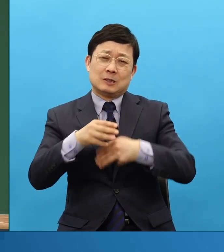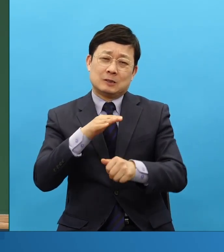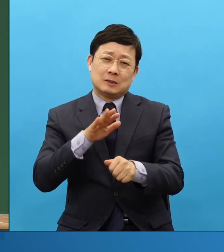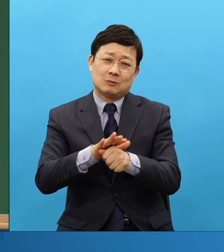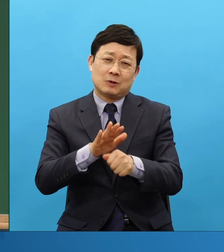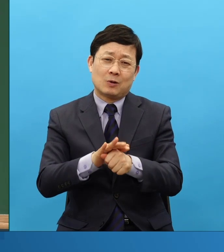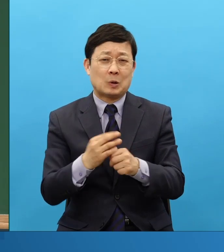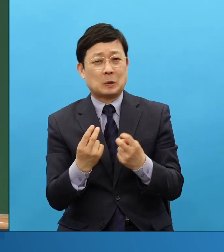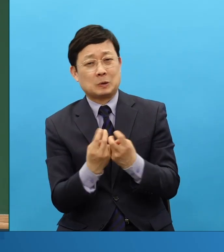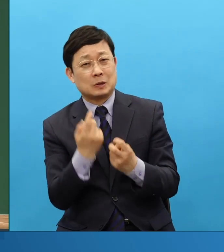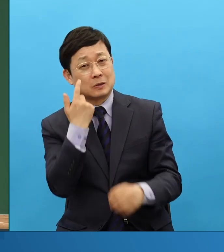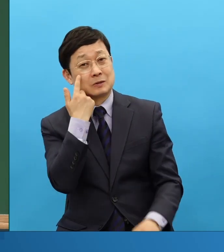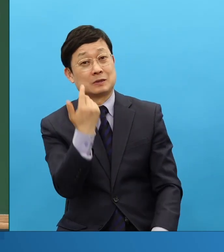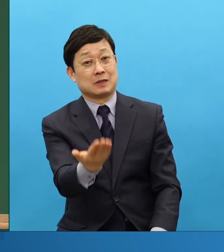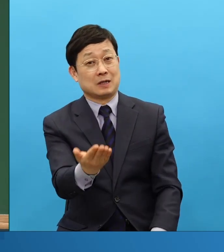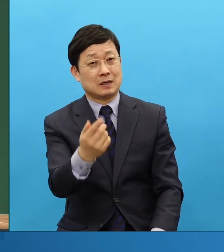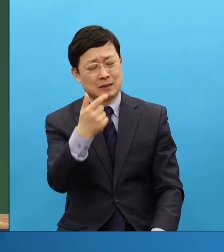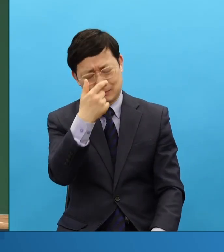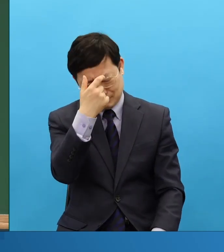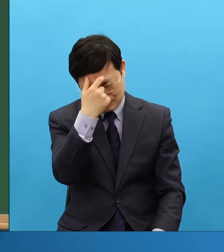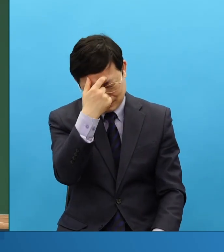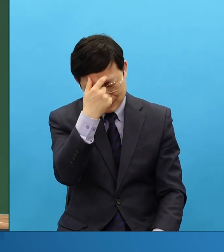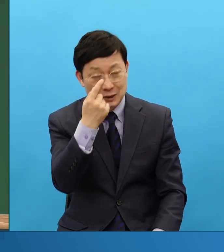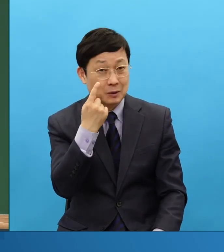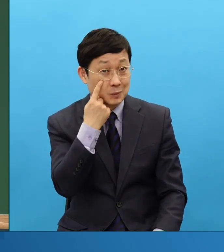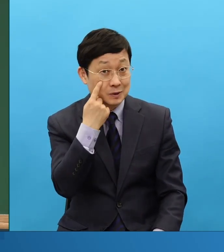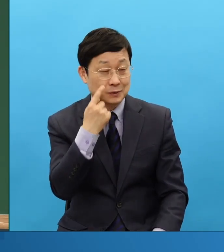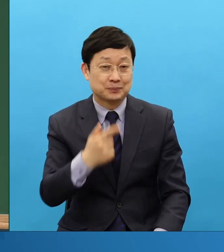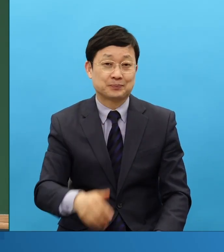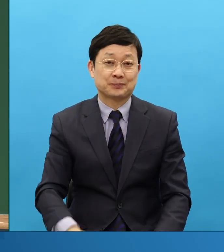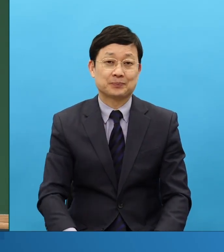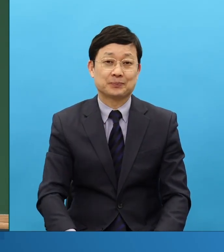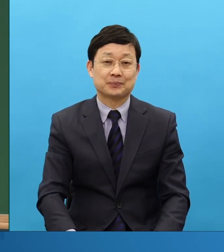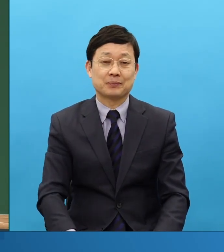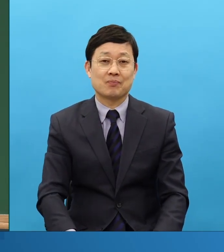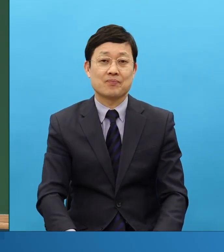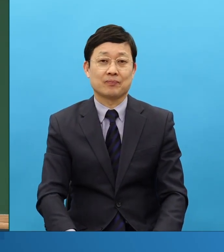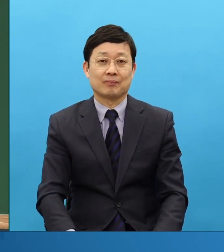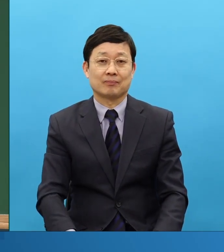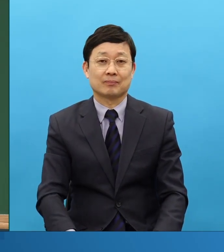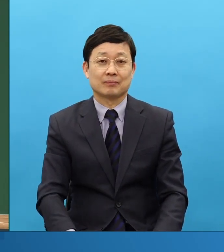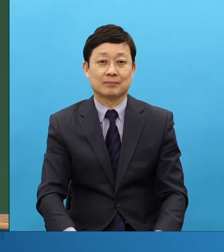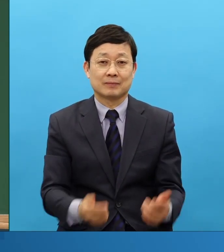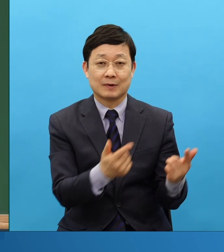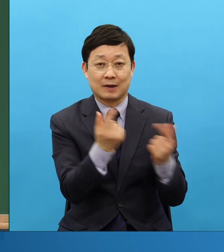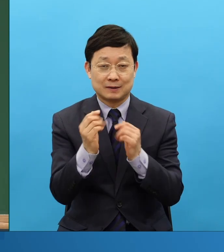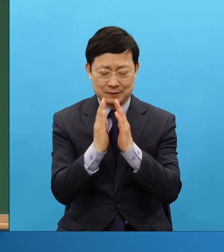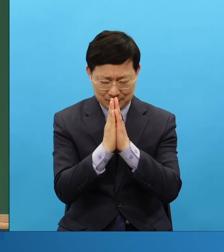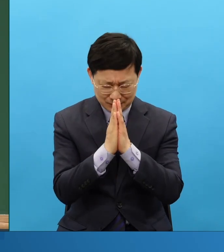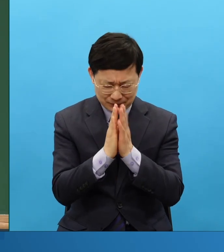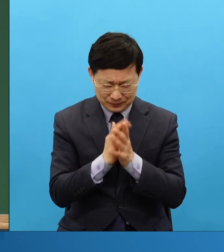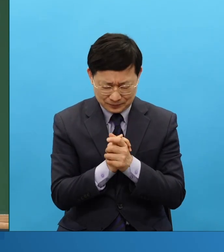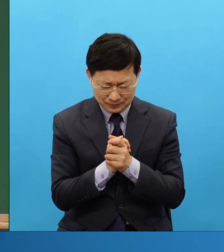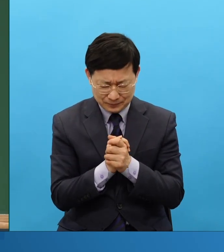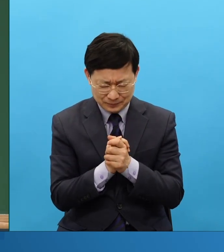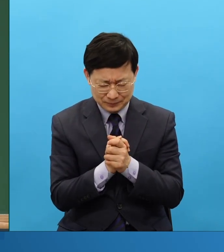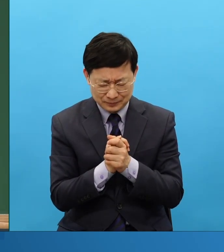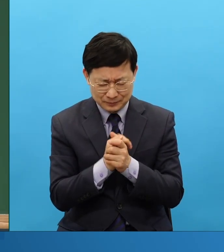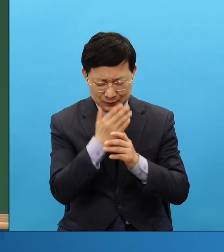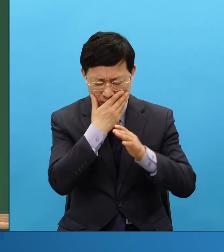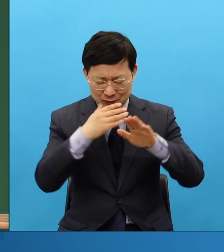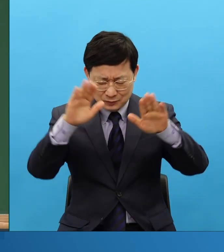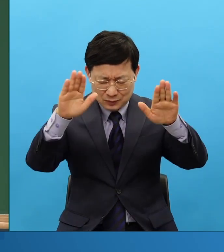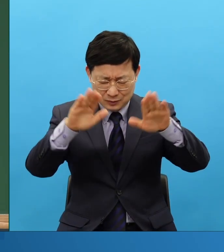as church officers, how are we going to help and raise up the remnants during this three-day weekend era? 기도하겠습니다. Let's pray.